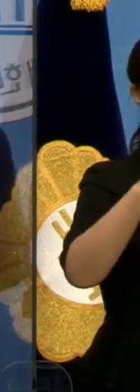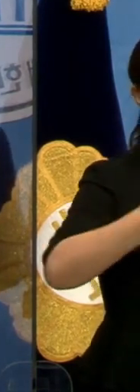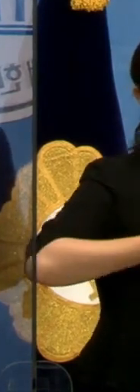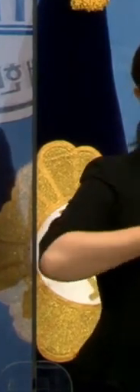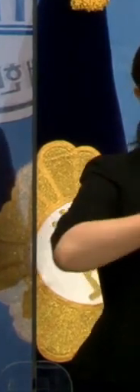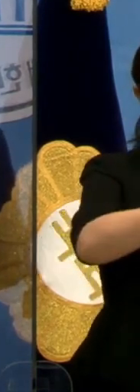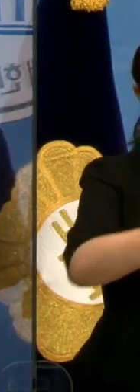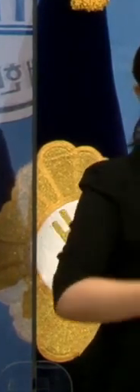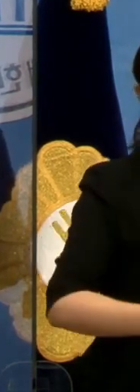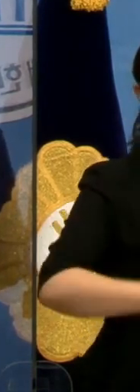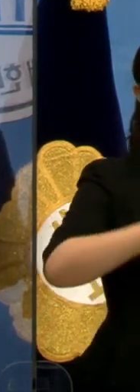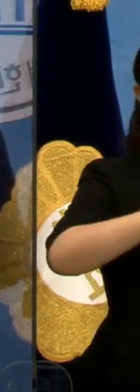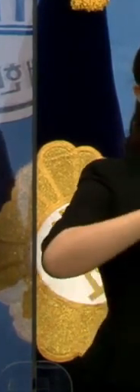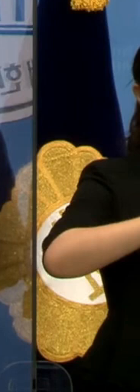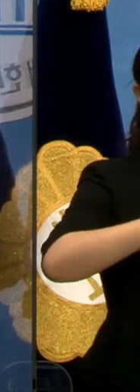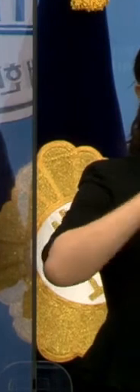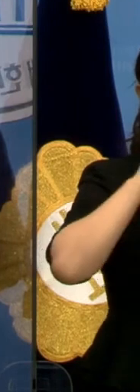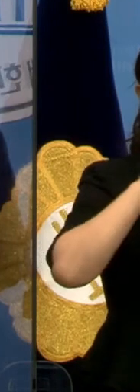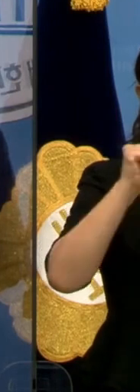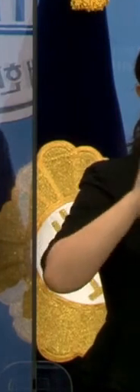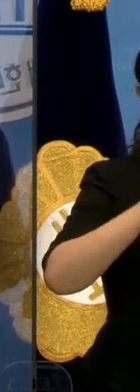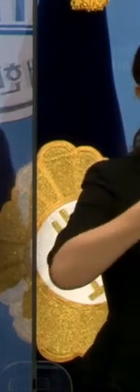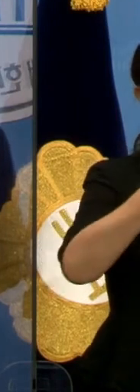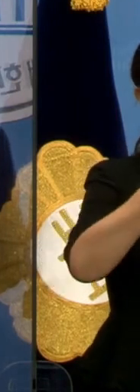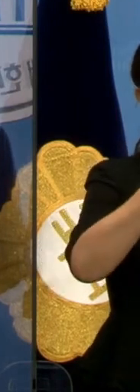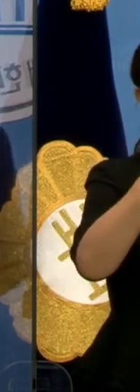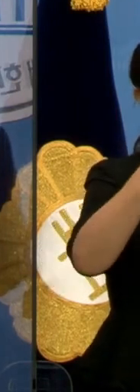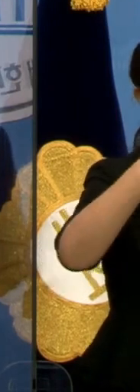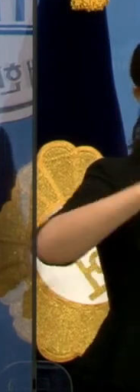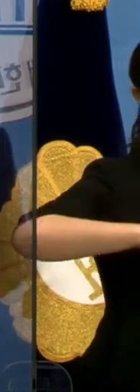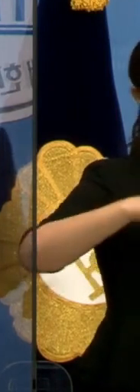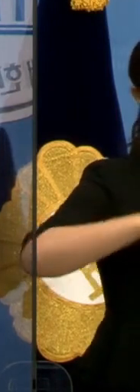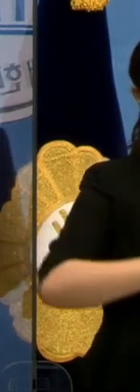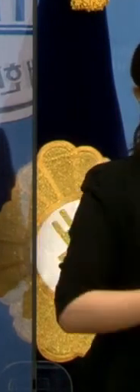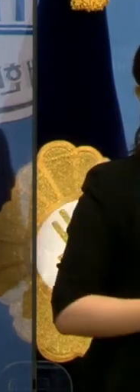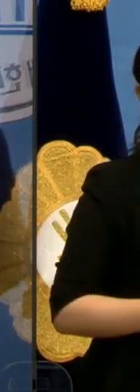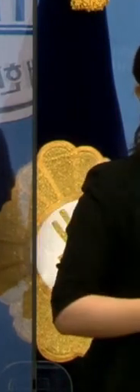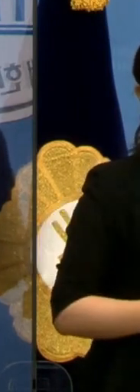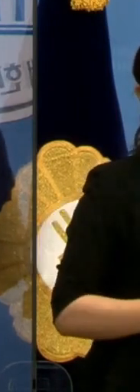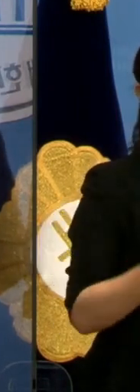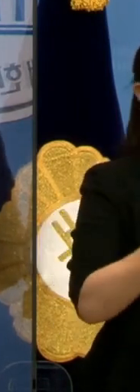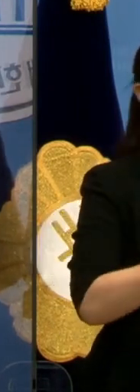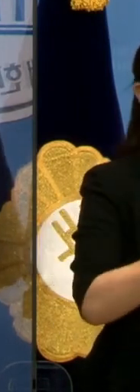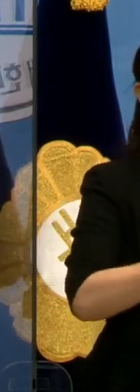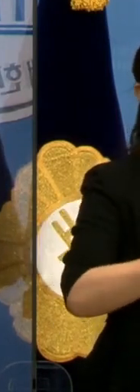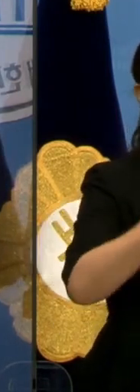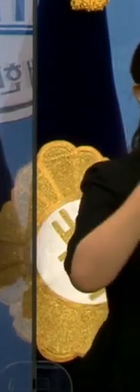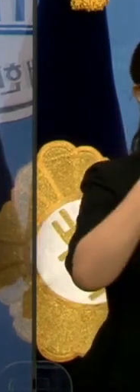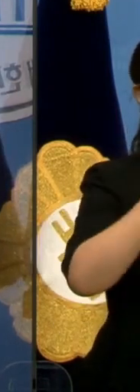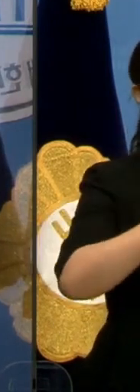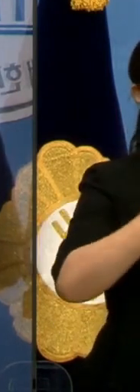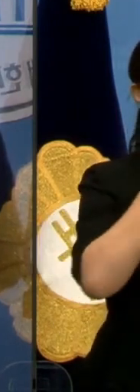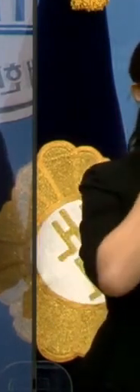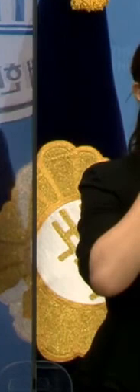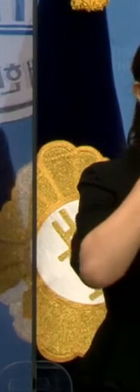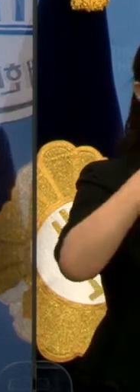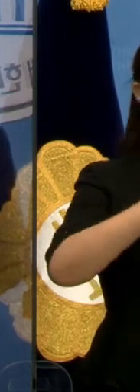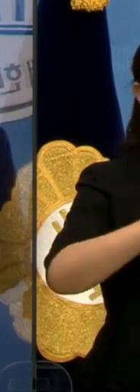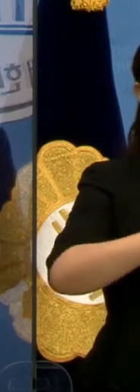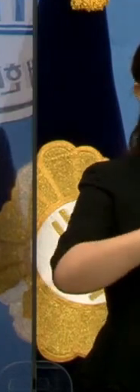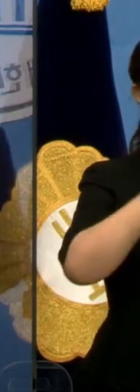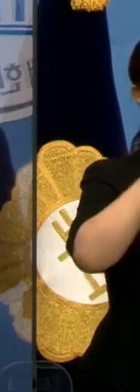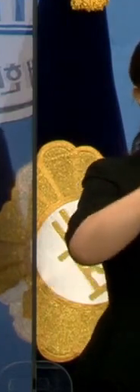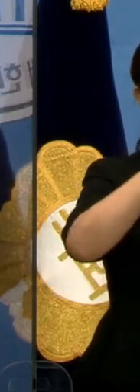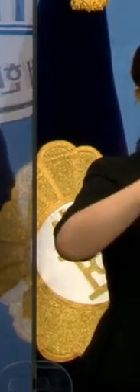650배입니다. 그리고 서울 전체 면적의 3.1배에 해당합니다. 한국의 기업들은 땅을 사는